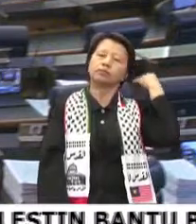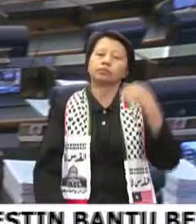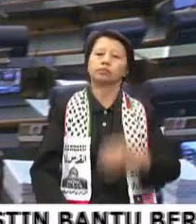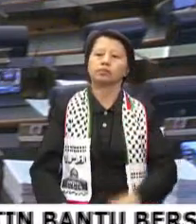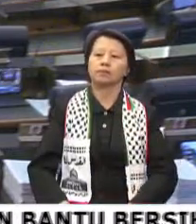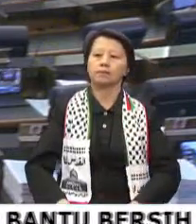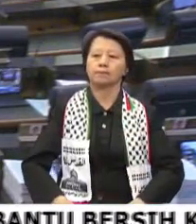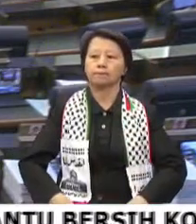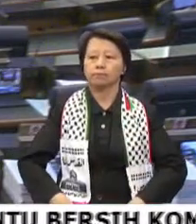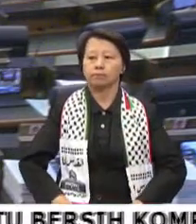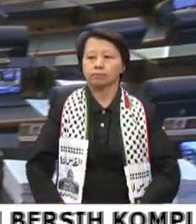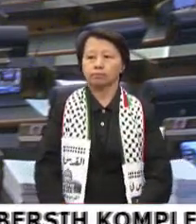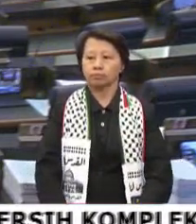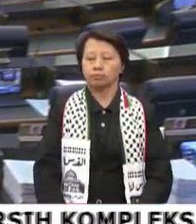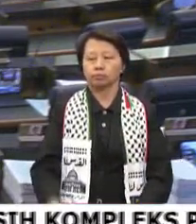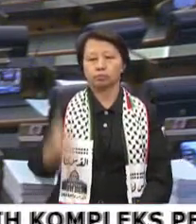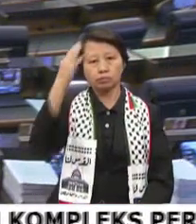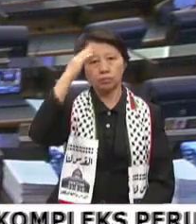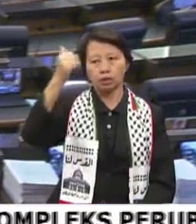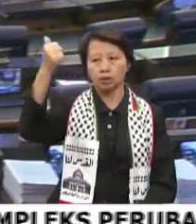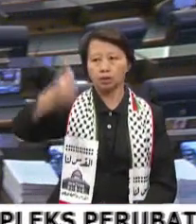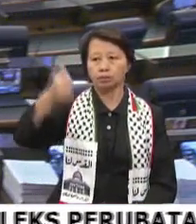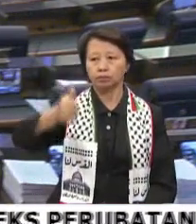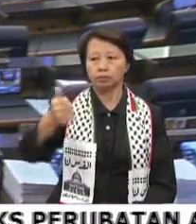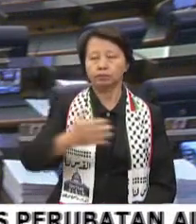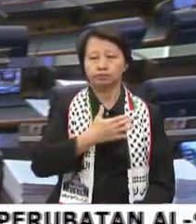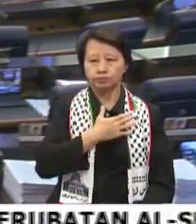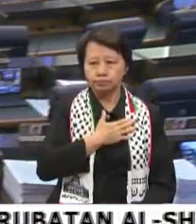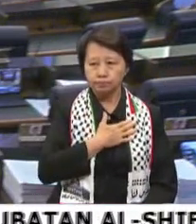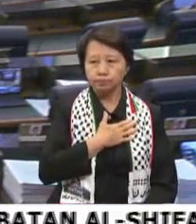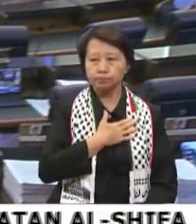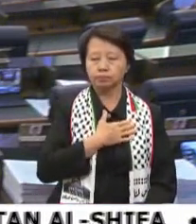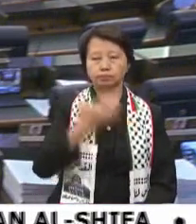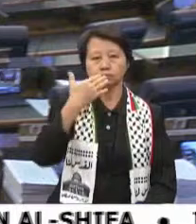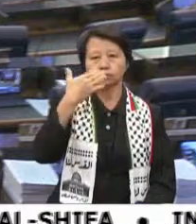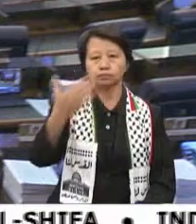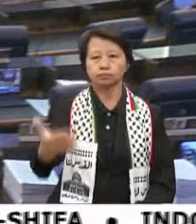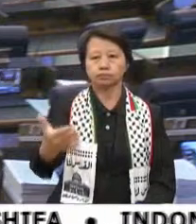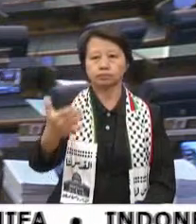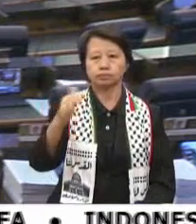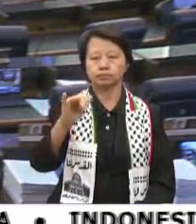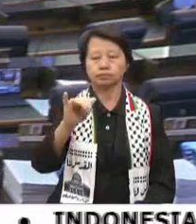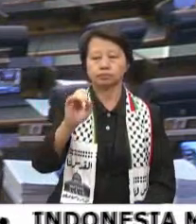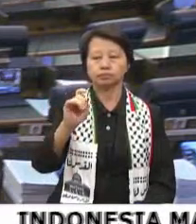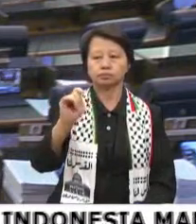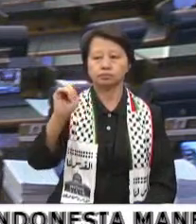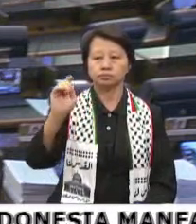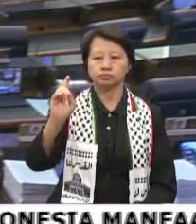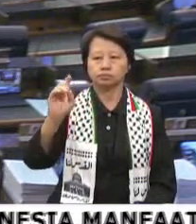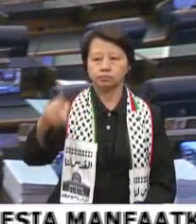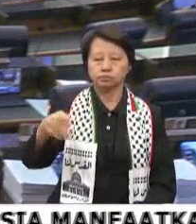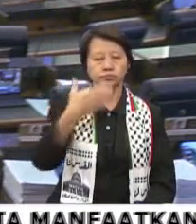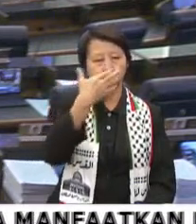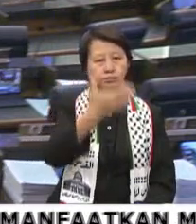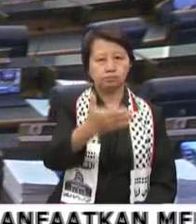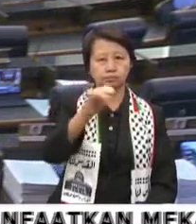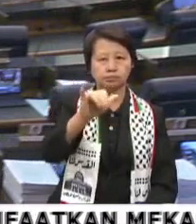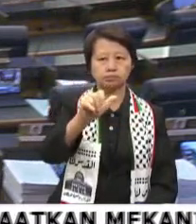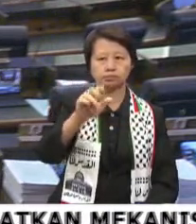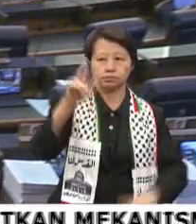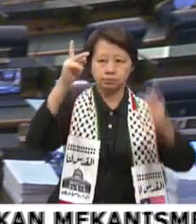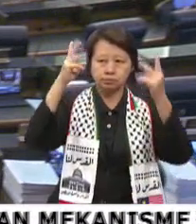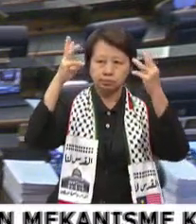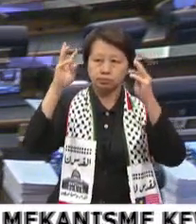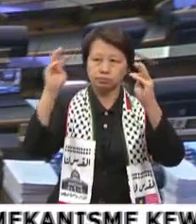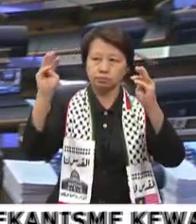Baru Assalamualaikum warahmatullahi wabarakatuh salam sejahtera Terima kasih Tan Sri yang di-pertua Terima kasih yang amat berhormat perdana